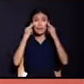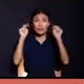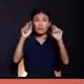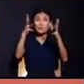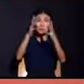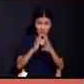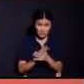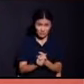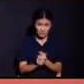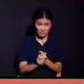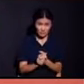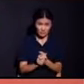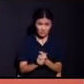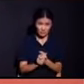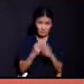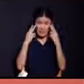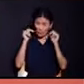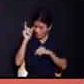ลัดประเทศ